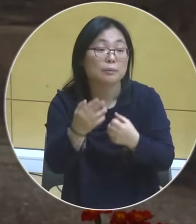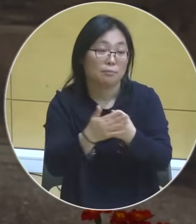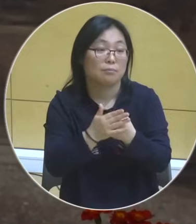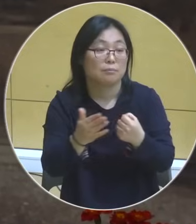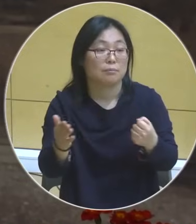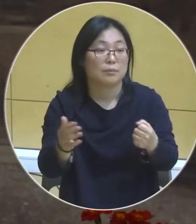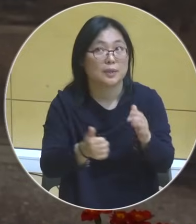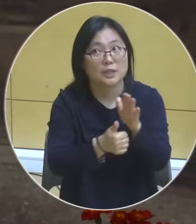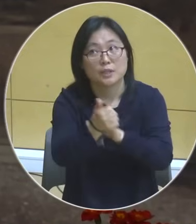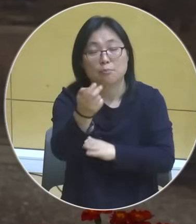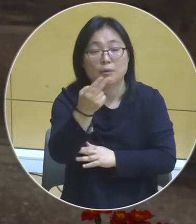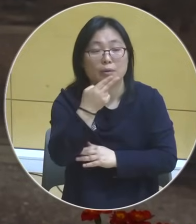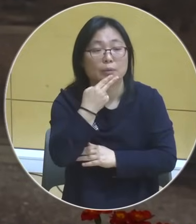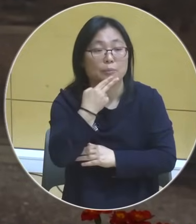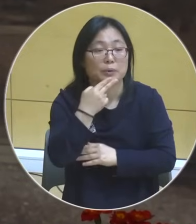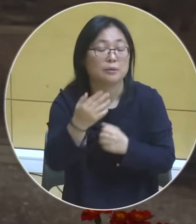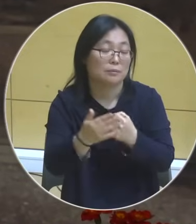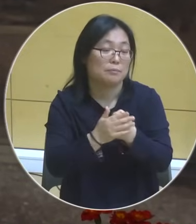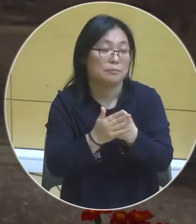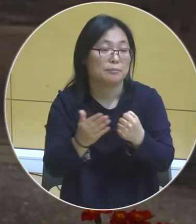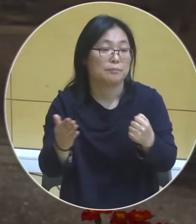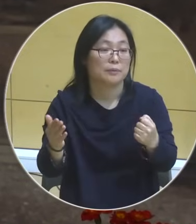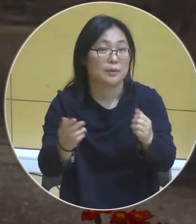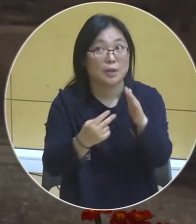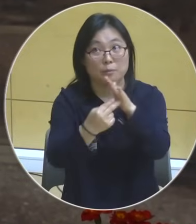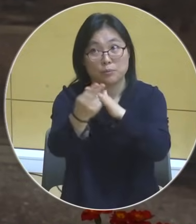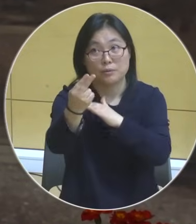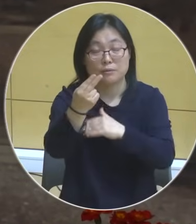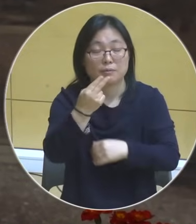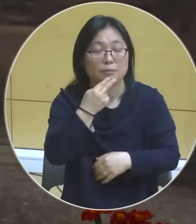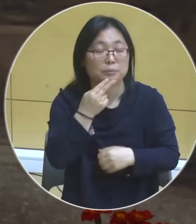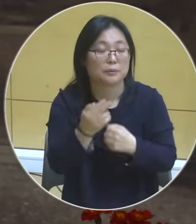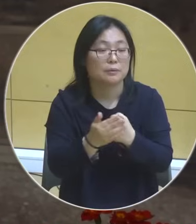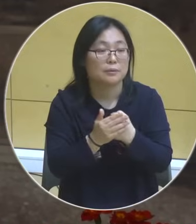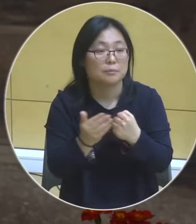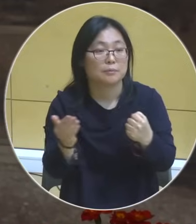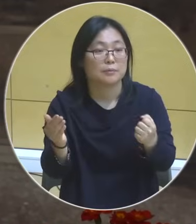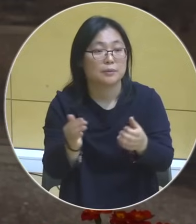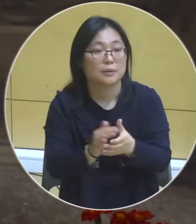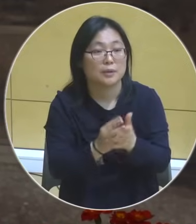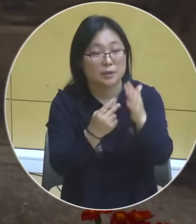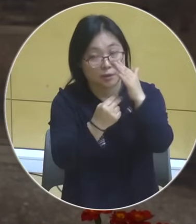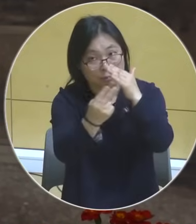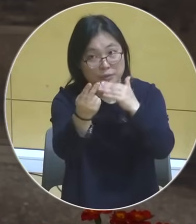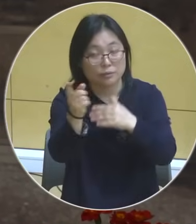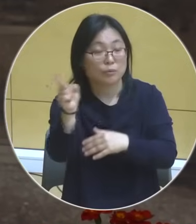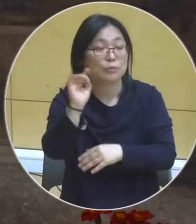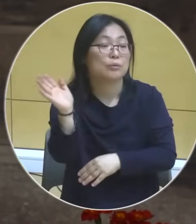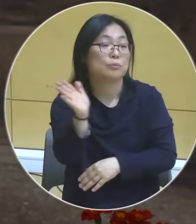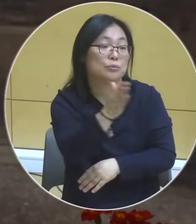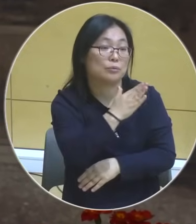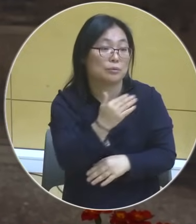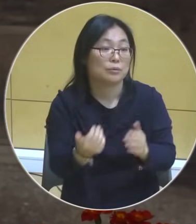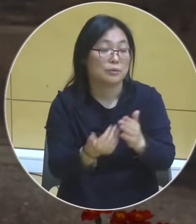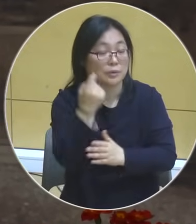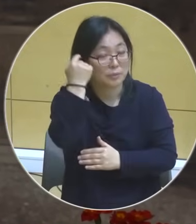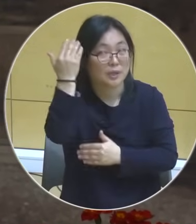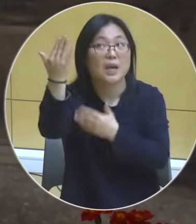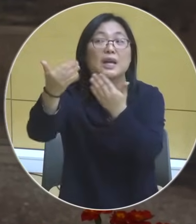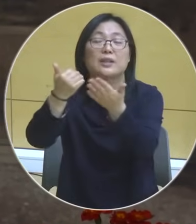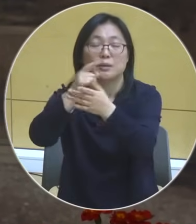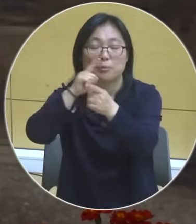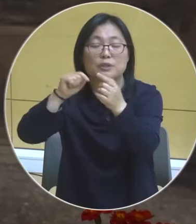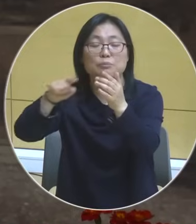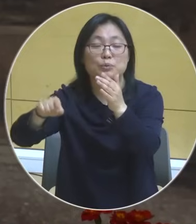때문입니다. 희망이 없기 때문입니다. 비전이 없기 때문입니다. 그 비전이 어디서부터 나옵니까? 하나님